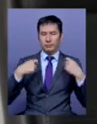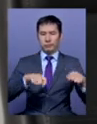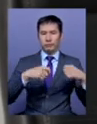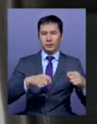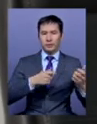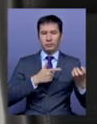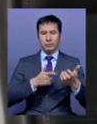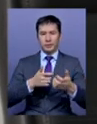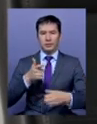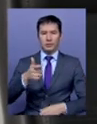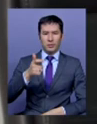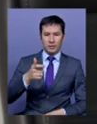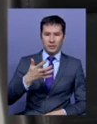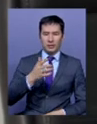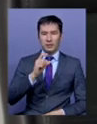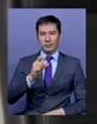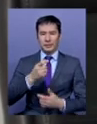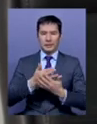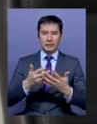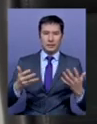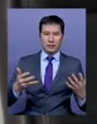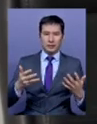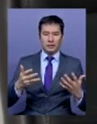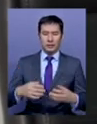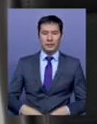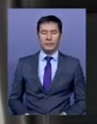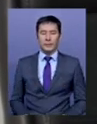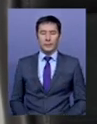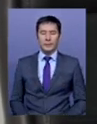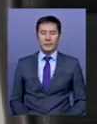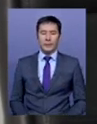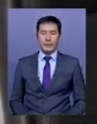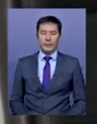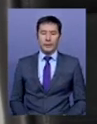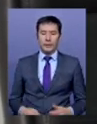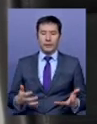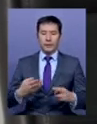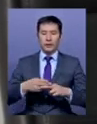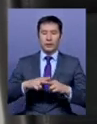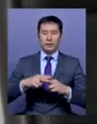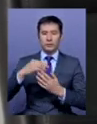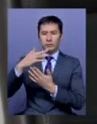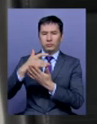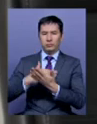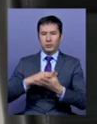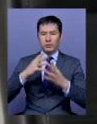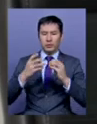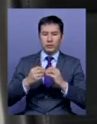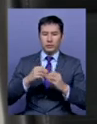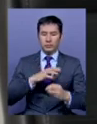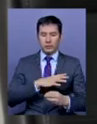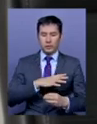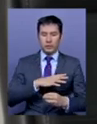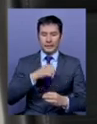емденіп, сақтап, тасымалдап, алып жүріп, тығып қойған арын. Сотталған Балғынбай 12 дана Макаров